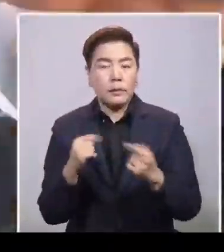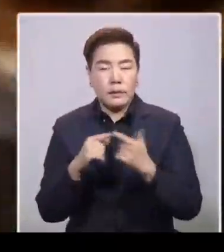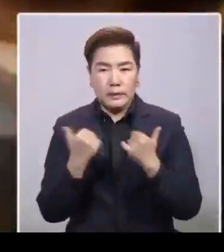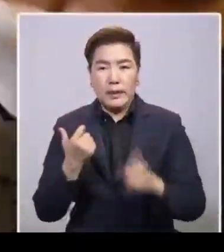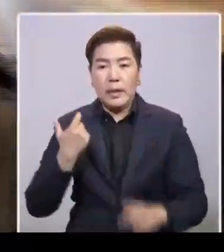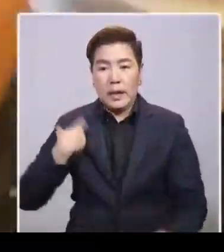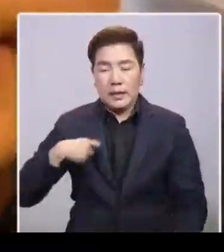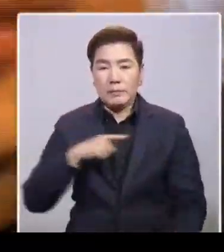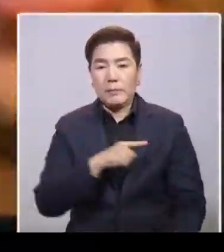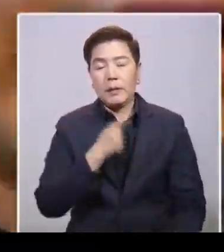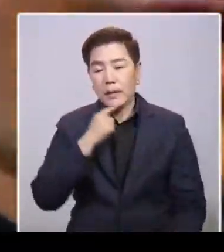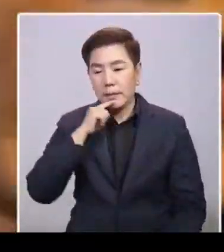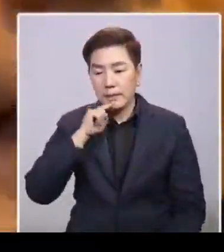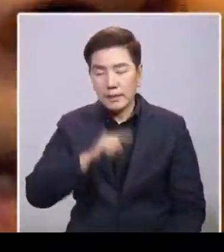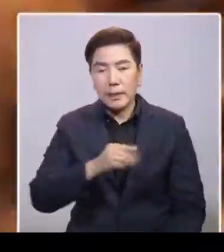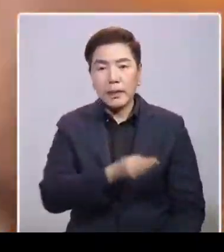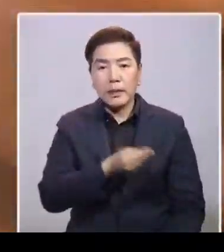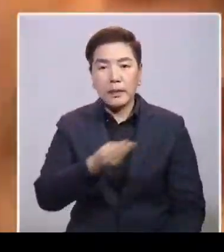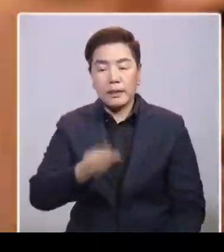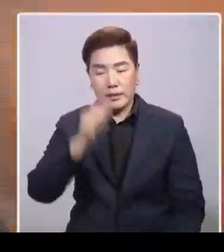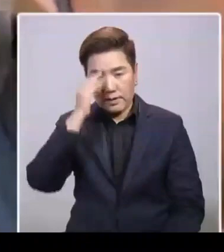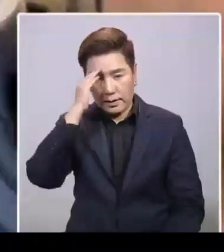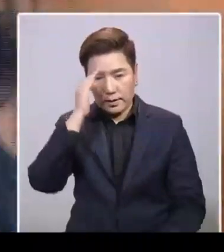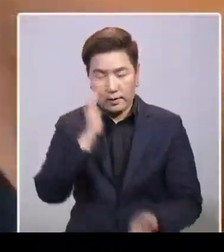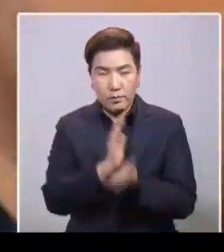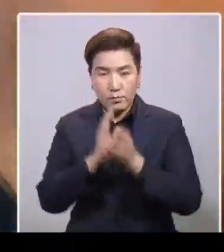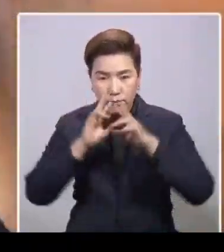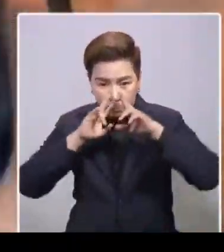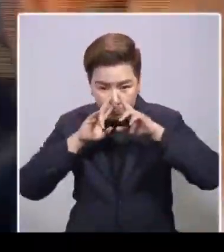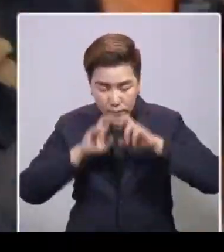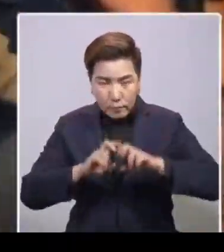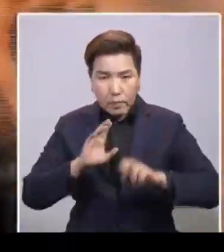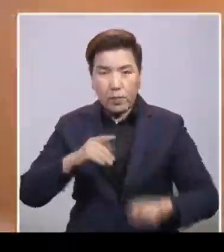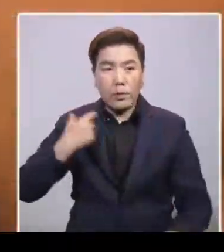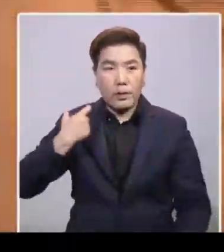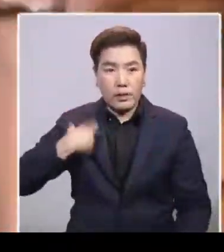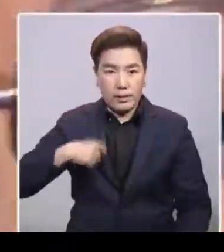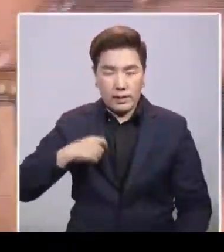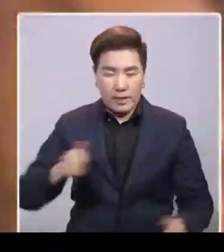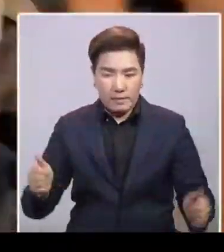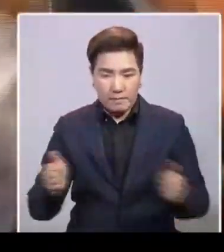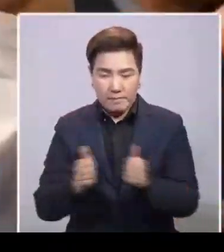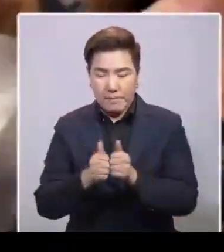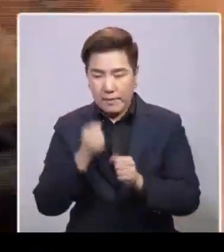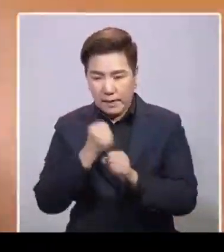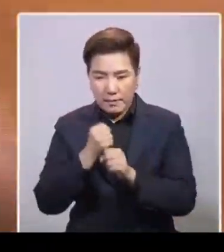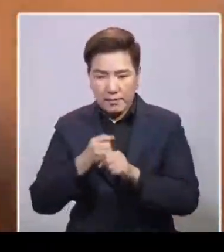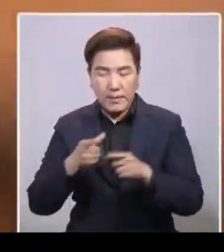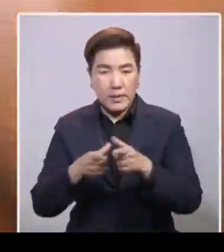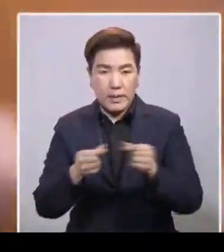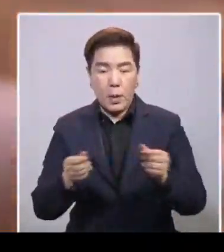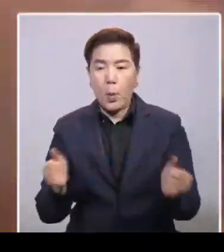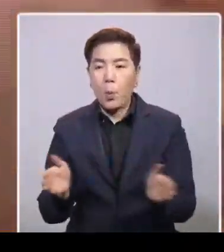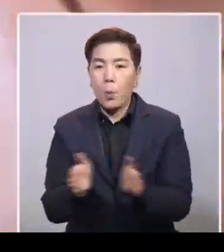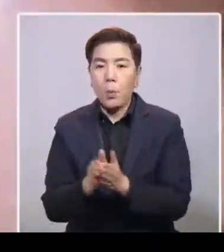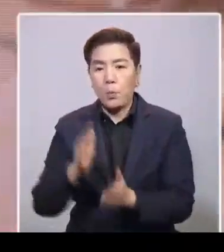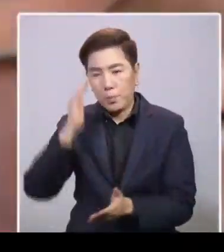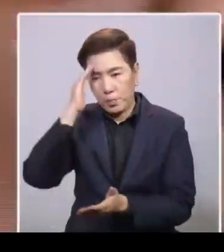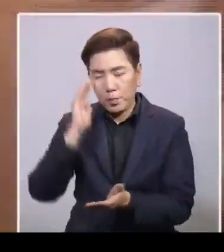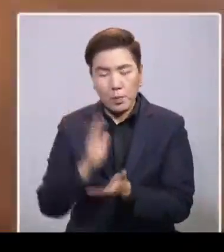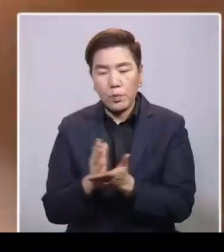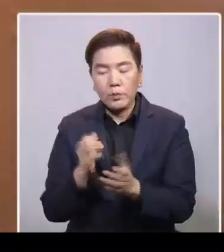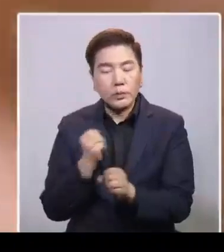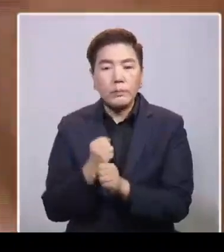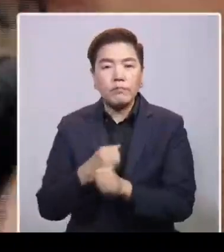อัยการสูงสุดก็มีคำสั่งให้สำนักงานการสอบสวนสำนักงานอัยการสูงสุดเป็นผู้ทำคดีร่วมสอบสวนกับ